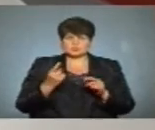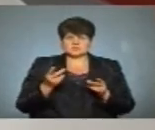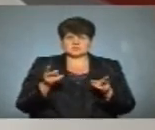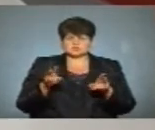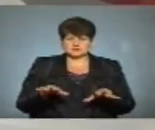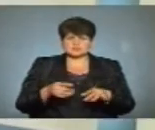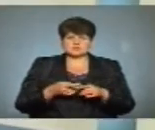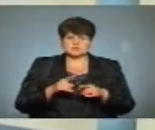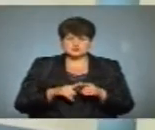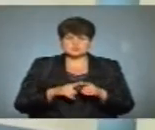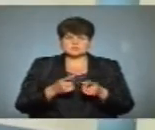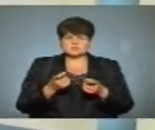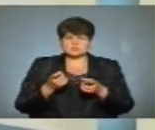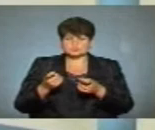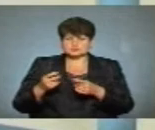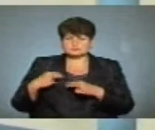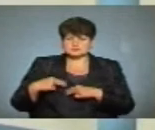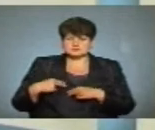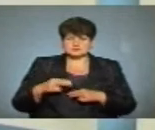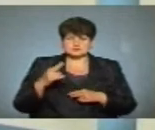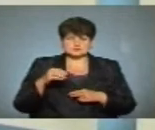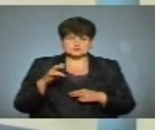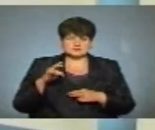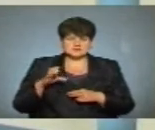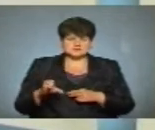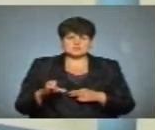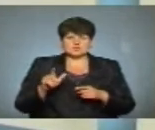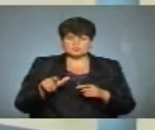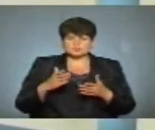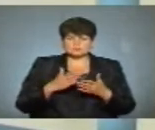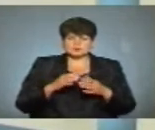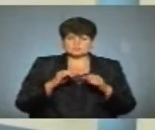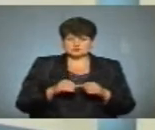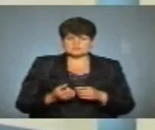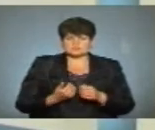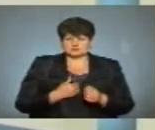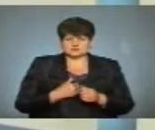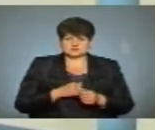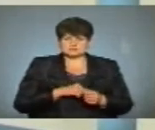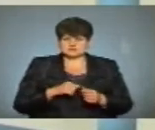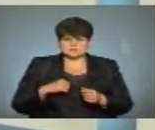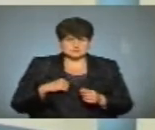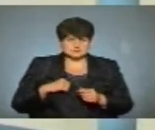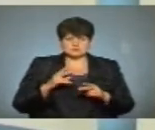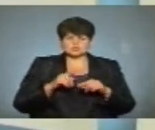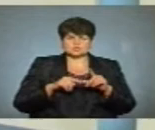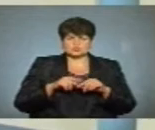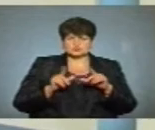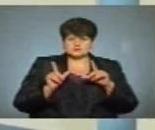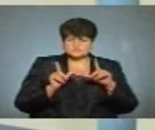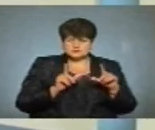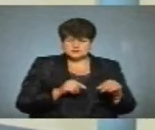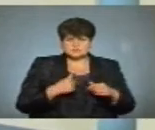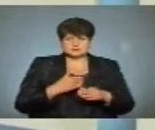Для цього залучені працівники ДСНС. Також люди мають можливість, і вони виявили бажання самостійно, хто до родичів переїжджає. Нами